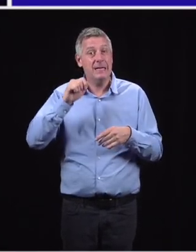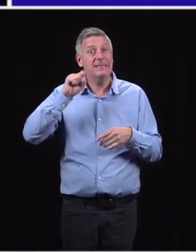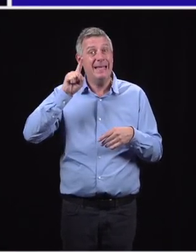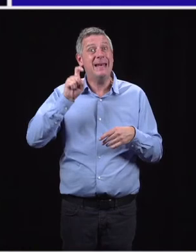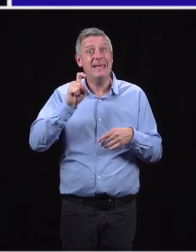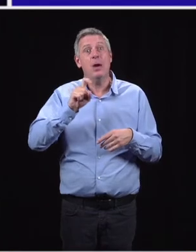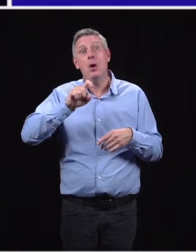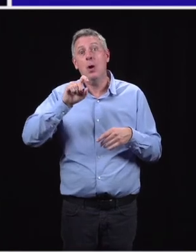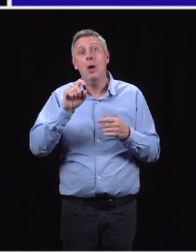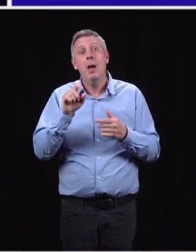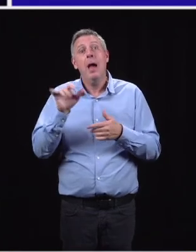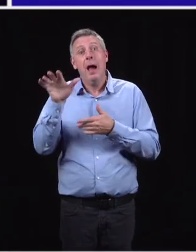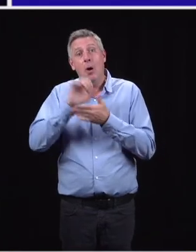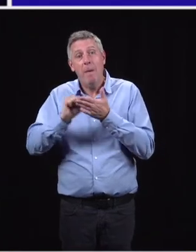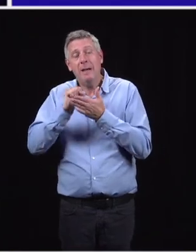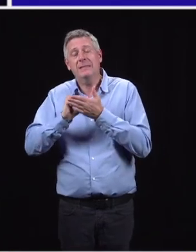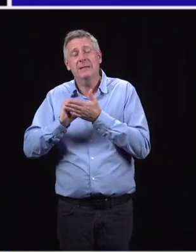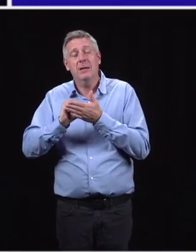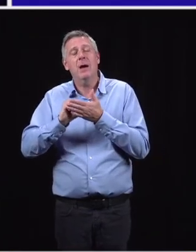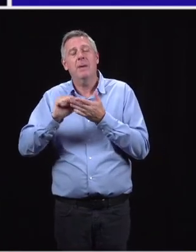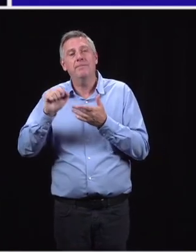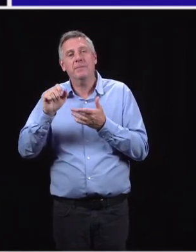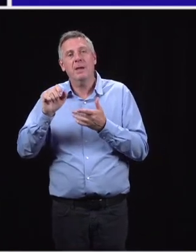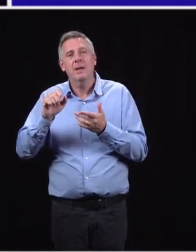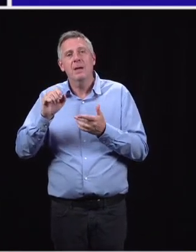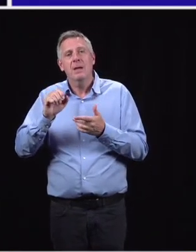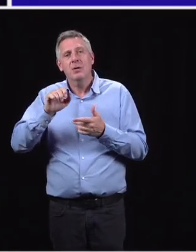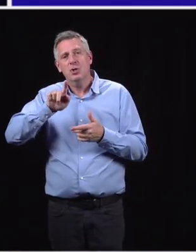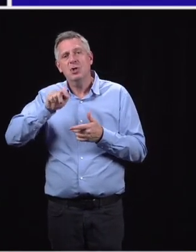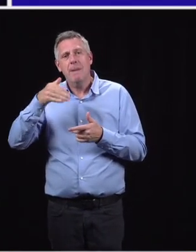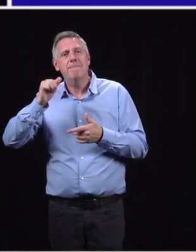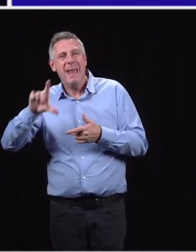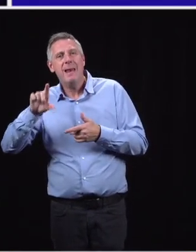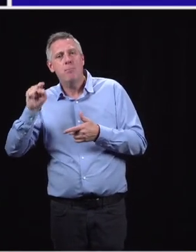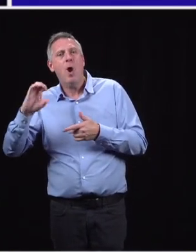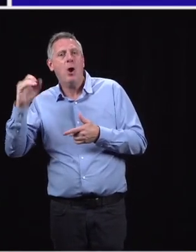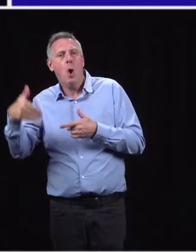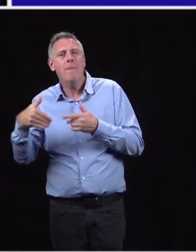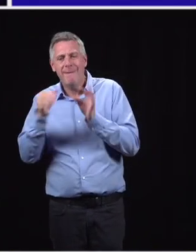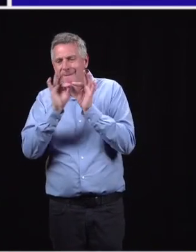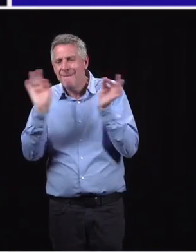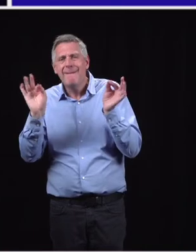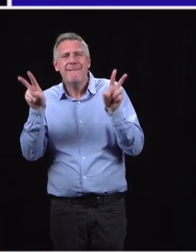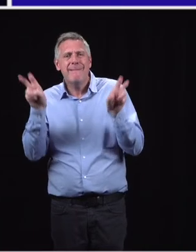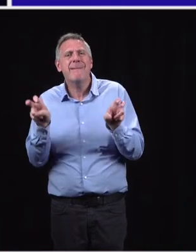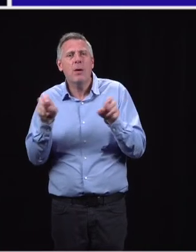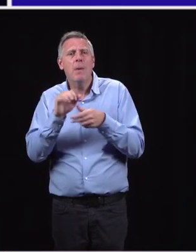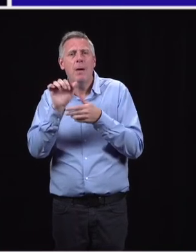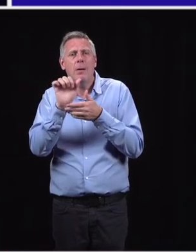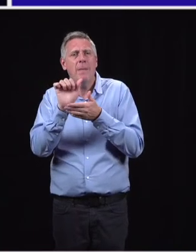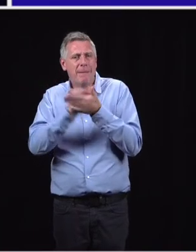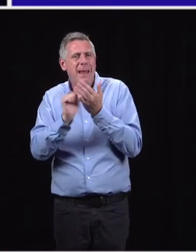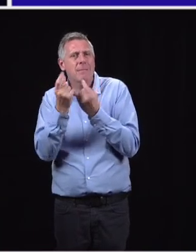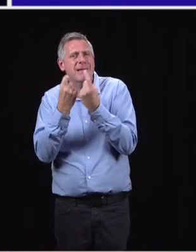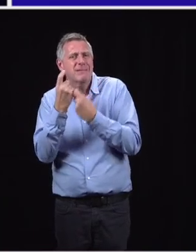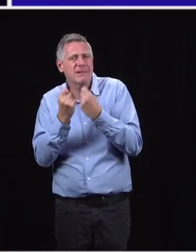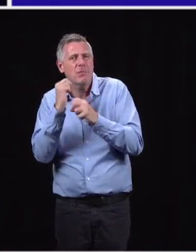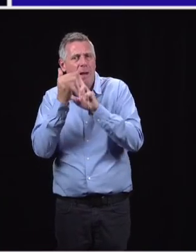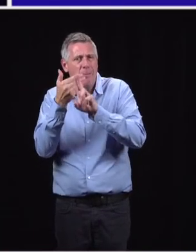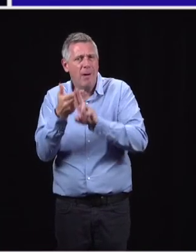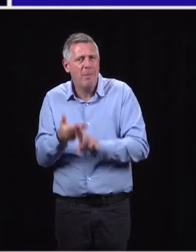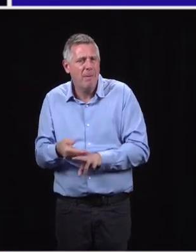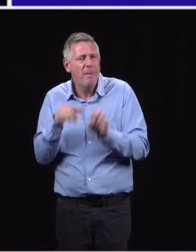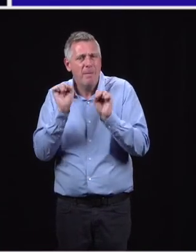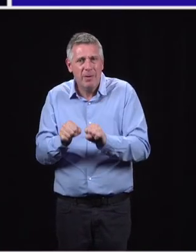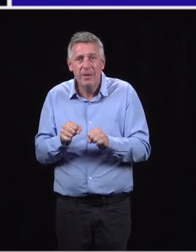pouvez nous écrire on a une page de contact on a plein de choses n'hésitez pas on fait au mieux pour vous répondre au plus vite et on appréciera tous vos retours pour pouvoir apprendre et puis